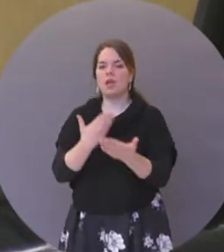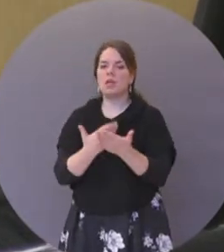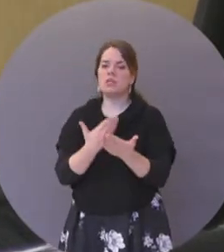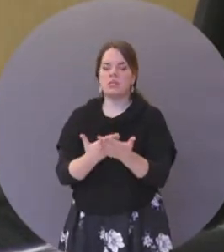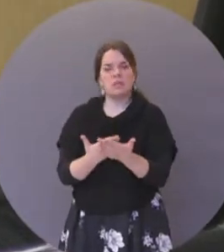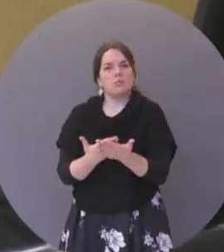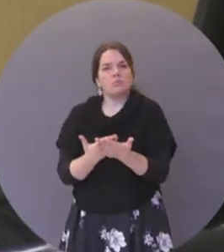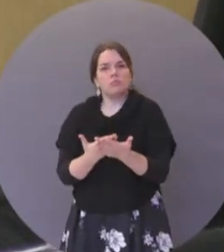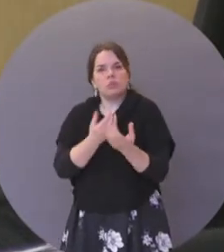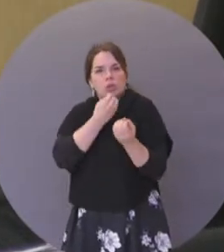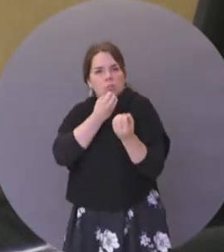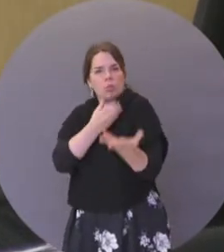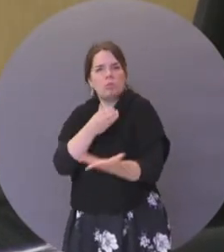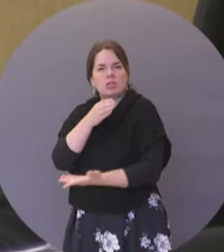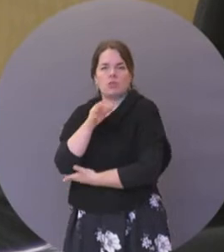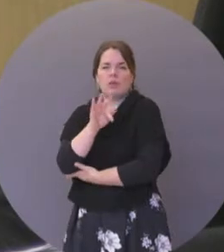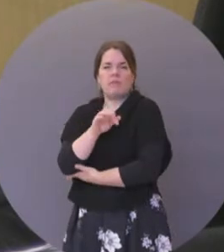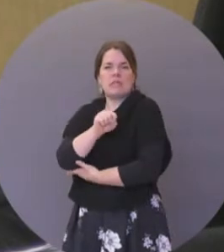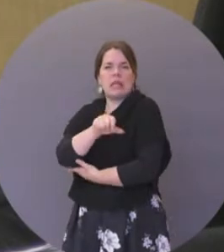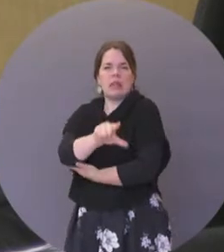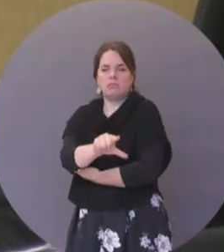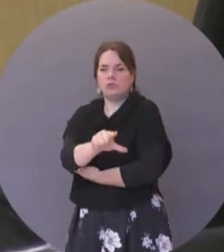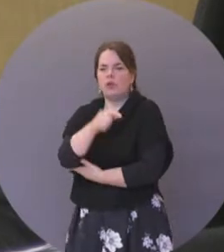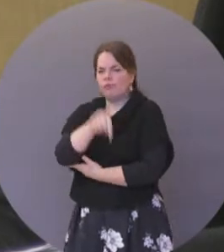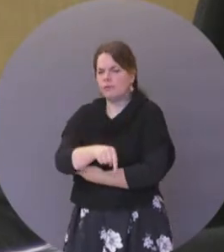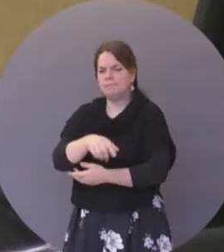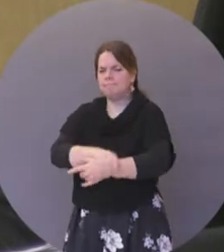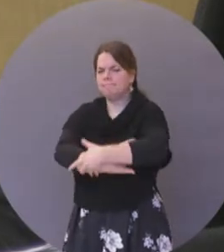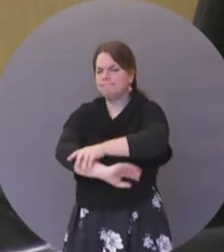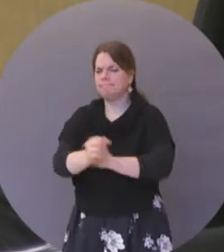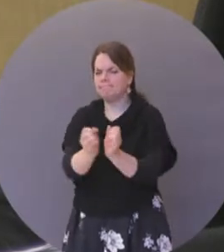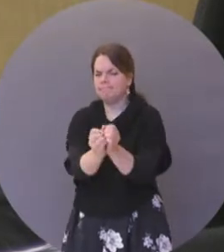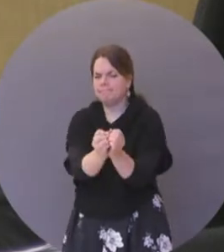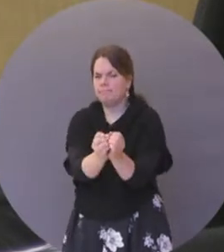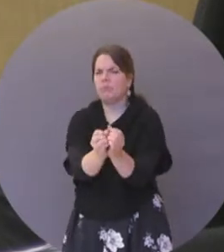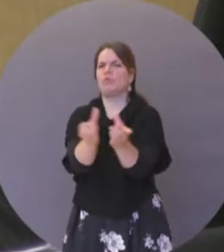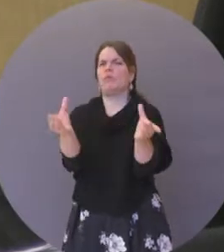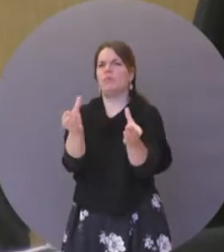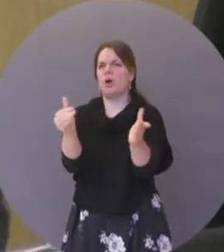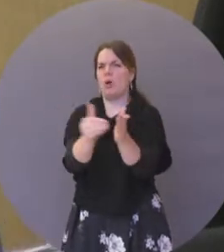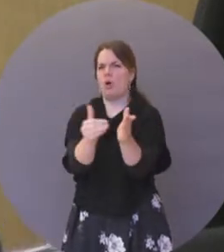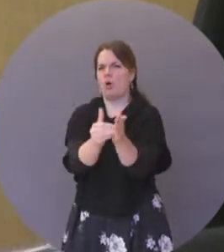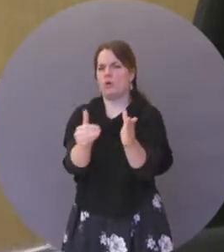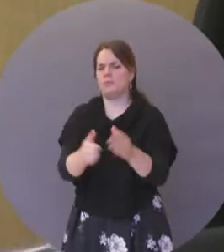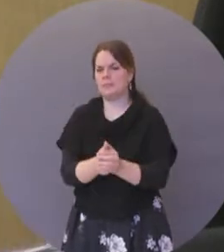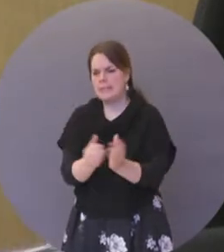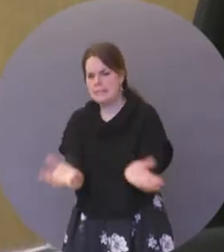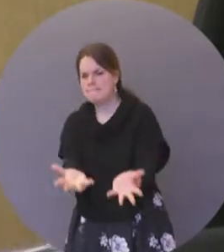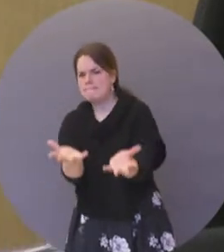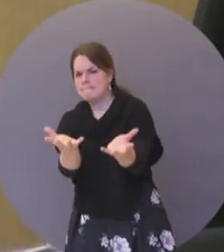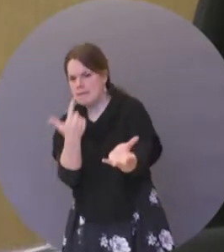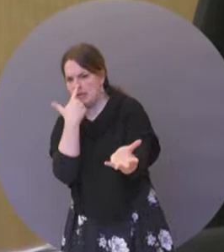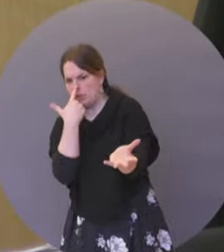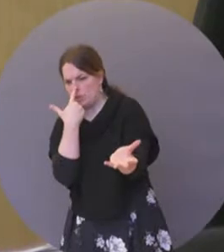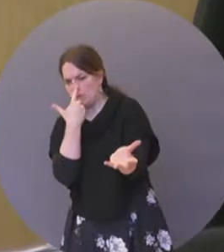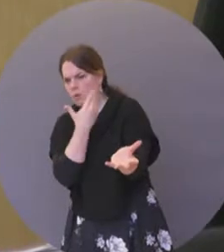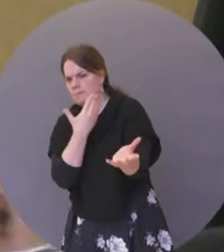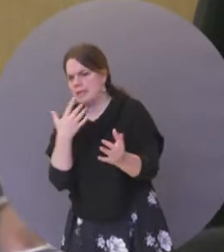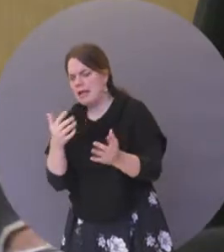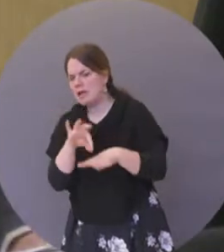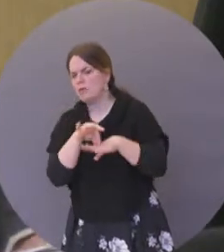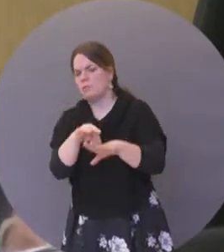peut-être encore développer sûrement un cours encouragé et améliorer encore l'accompagnement social